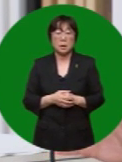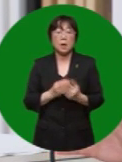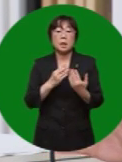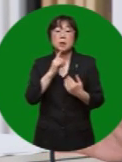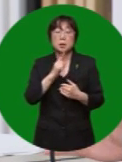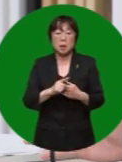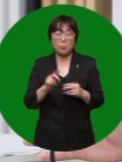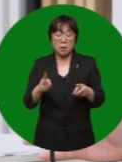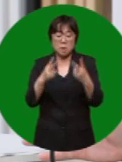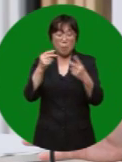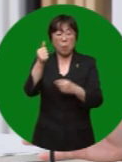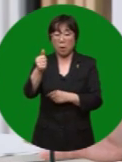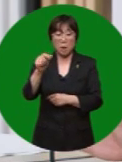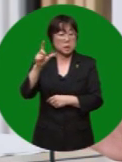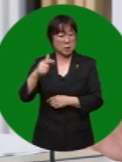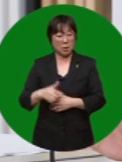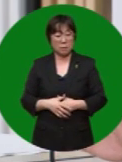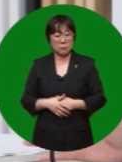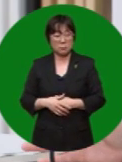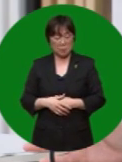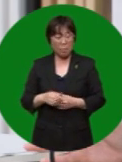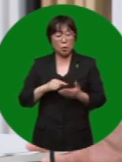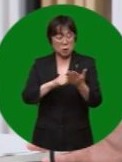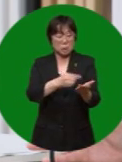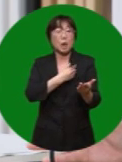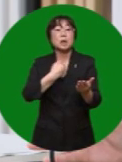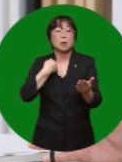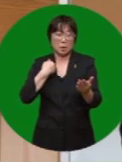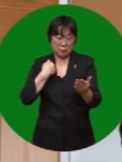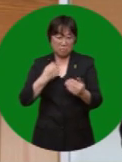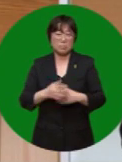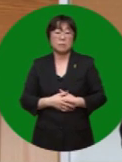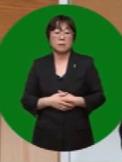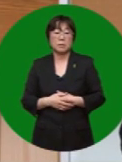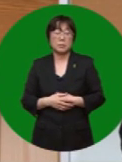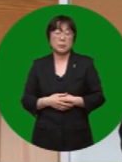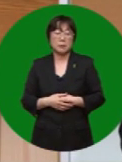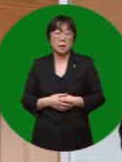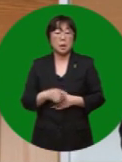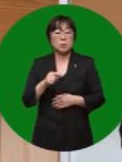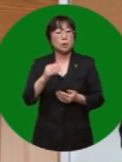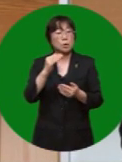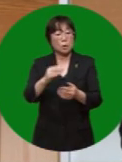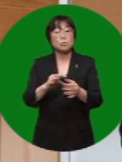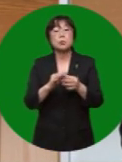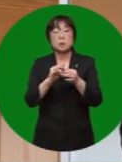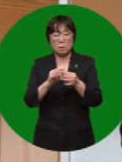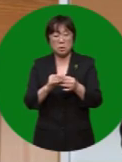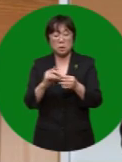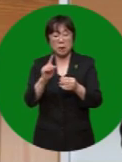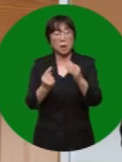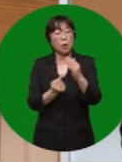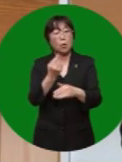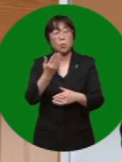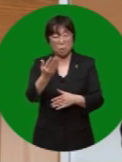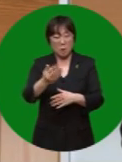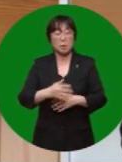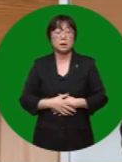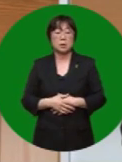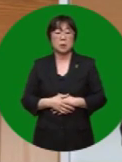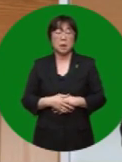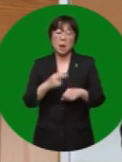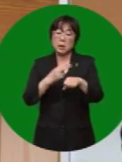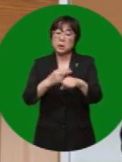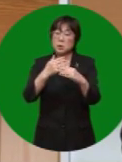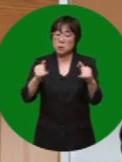やし、専門家でもないのにできちゃう。でそういうことによって何が起こるかっていうと、技